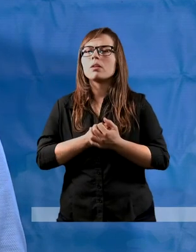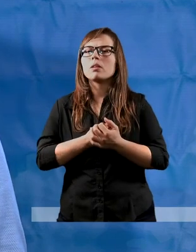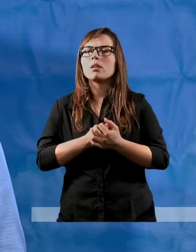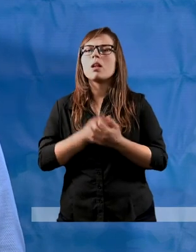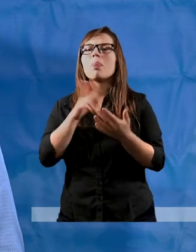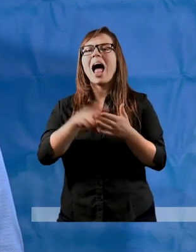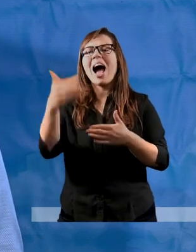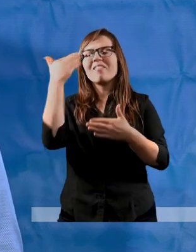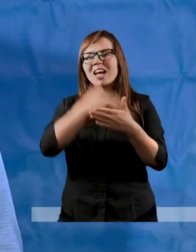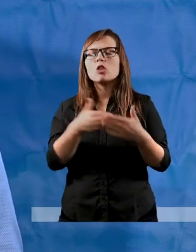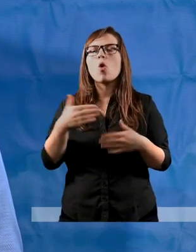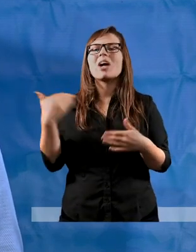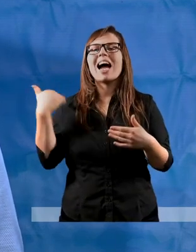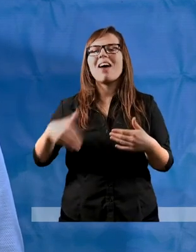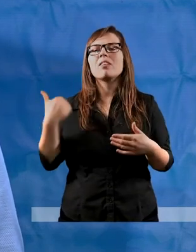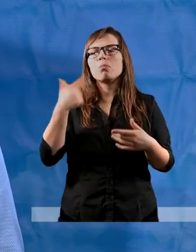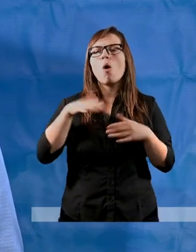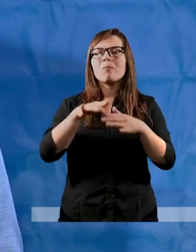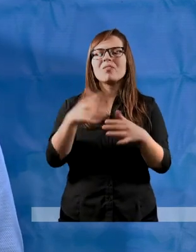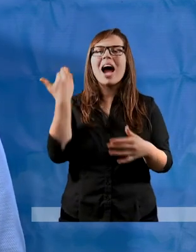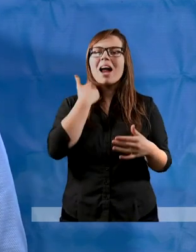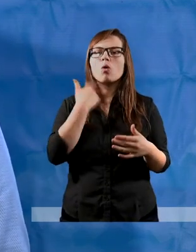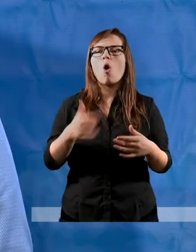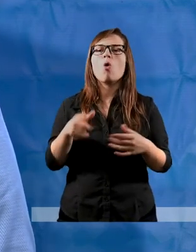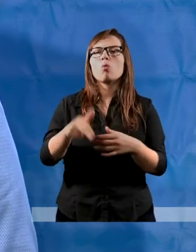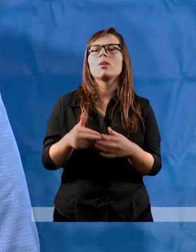chyba na Kawalerskim byłem ostatni raz pod wpływem alkoholu mocnego.